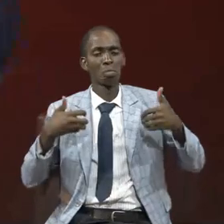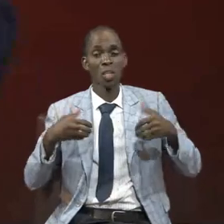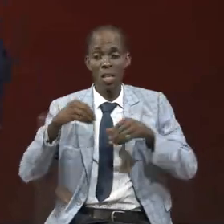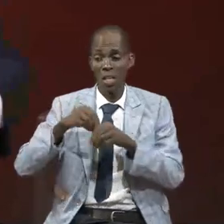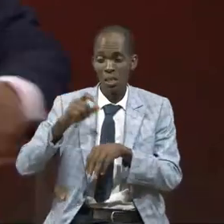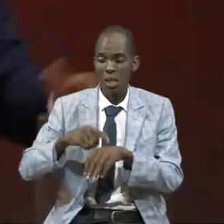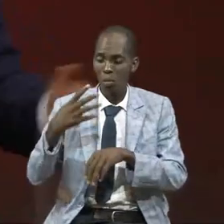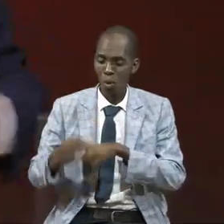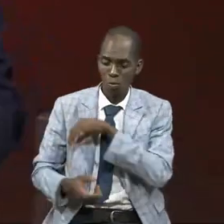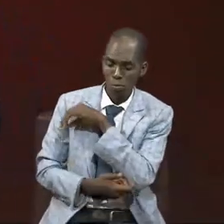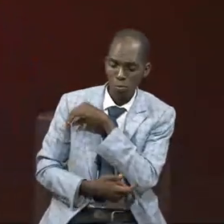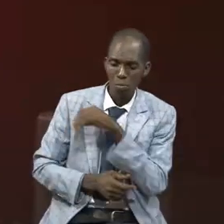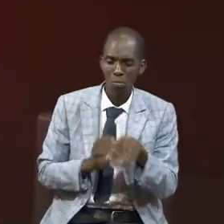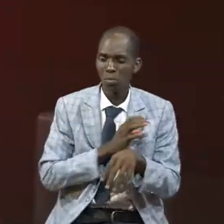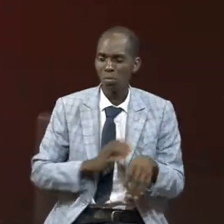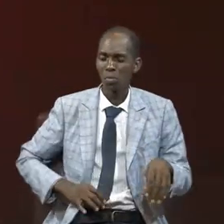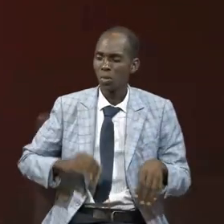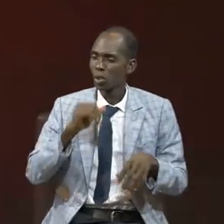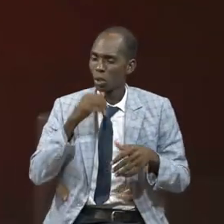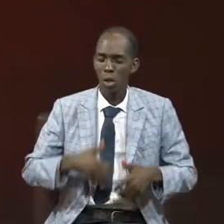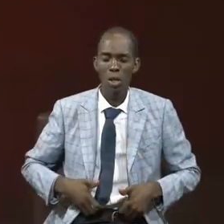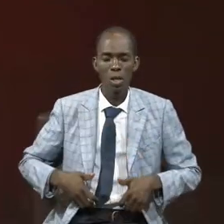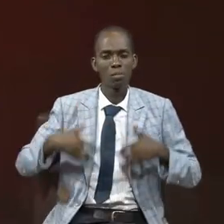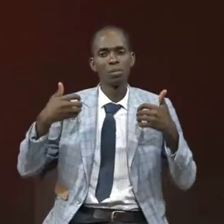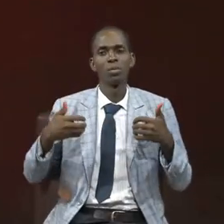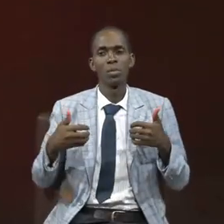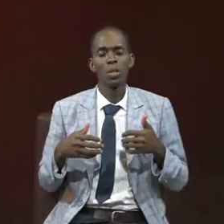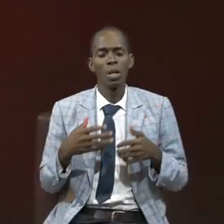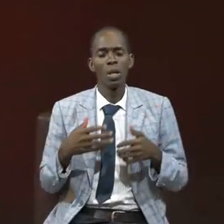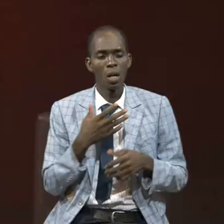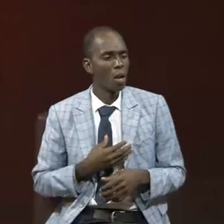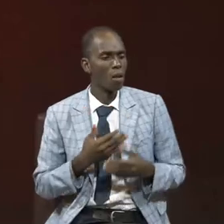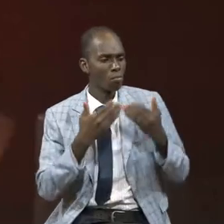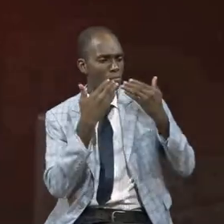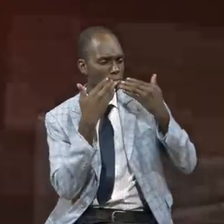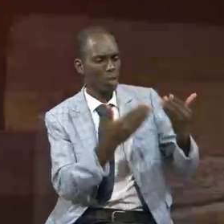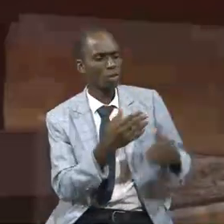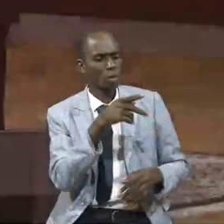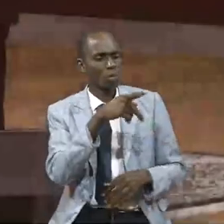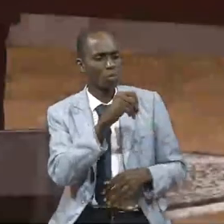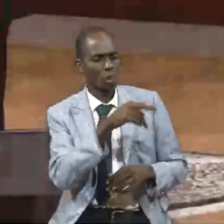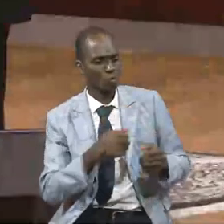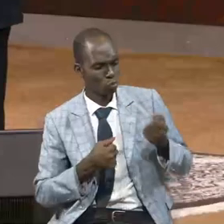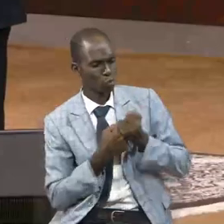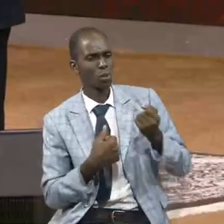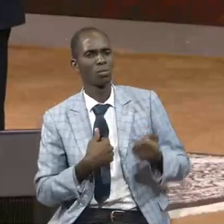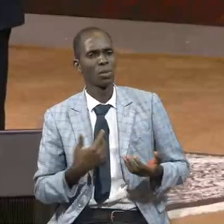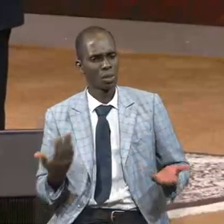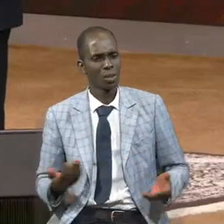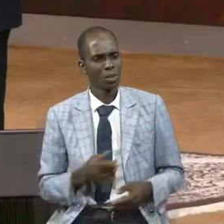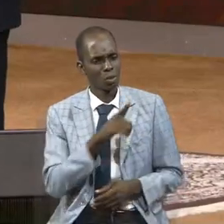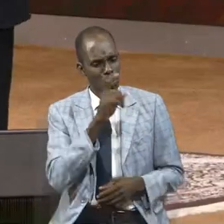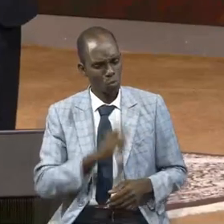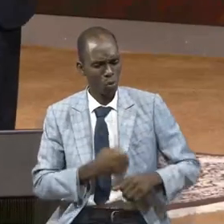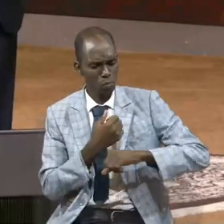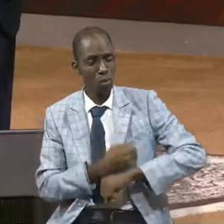pression, pas de colère. Il n'y a pas de conflit. Merci Pierre, tu as bien fait. Oh,